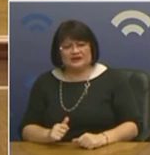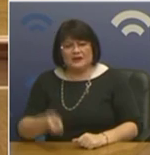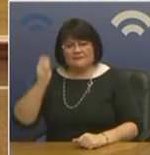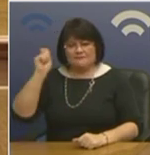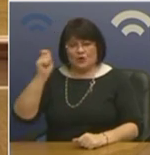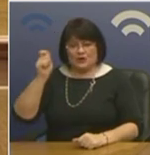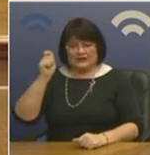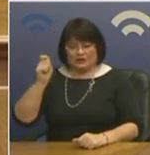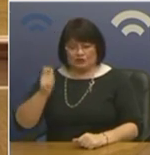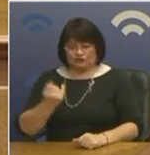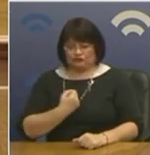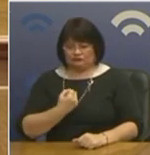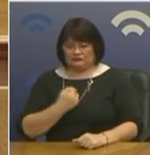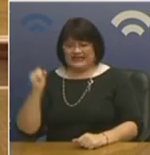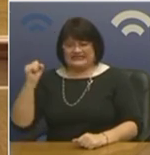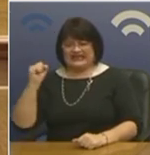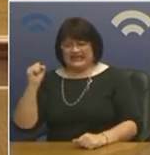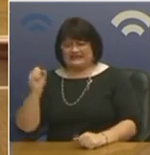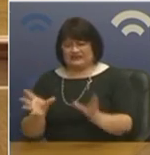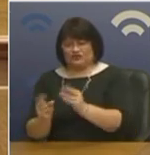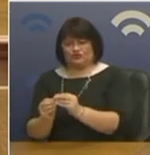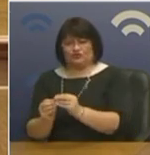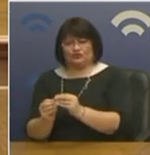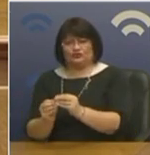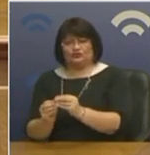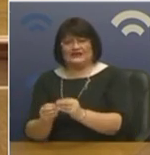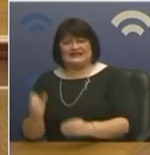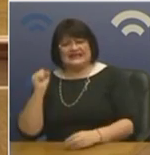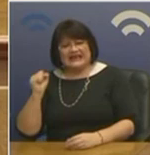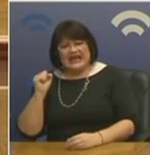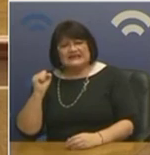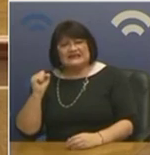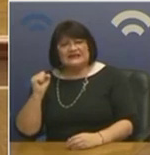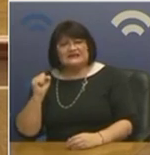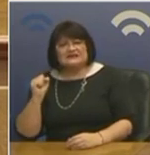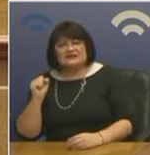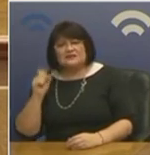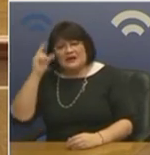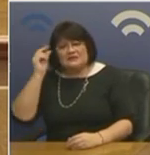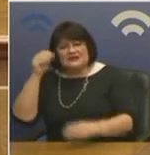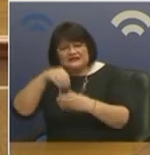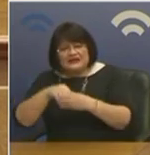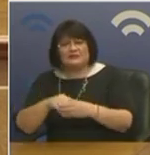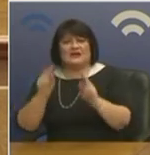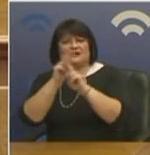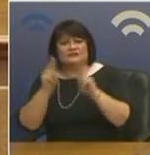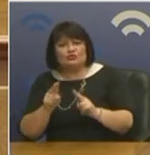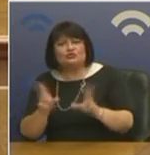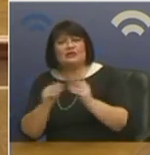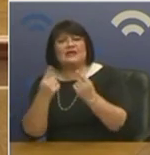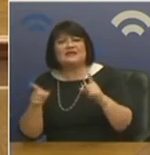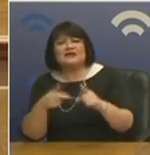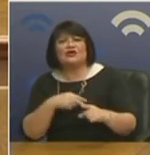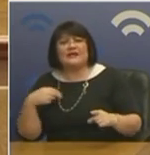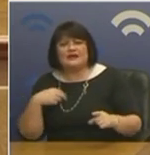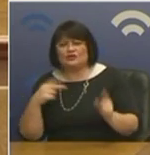κομματική ταυτότητα και συνδικαλιστής. Γιατί πρέπει να έχω συνδικαλιστές στην ΕΛΜΕ, στην ΟΛΜΕ, στα πανεπιστήμια, σφοιτητικές παρατάξεις και να συγκρούονται